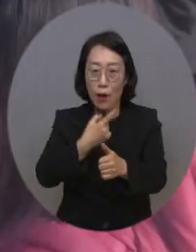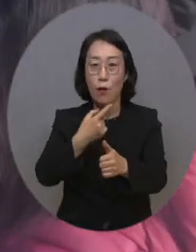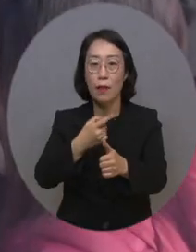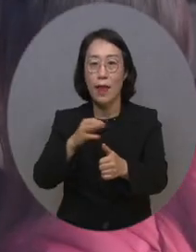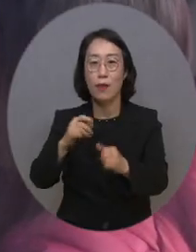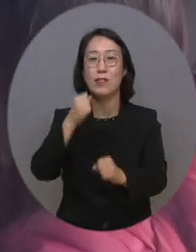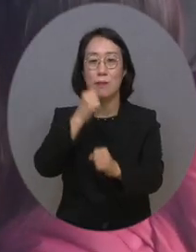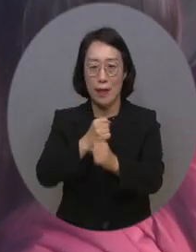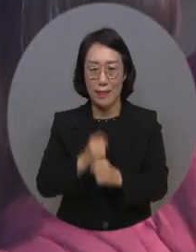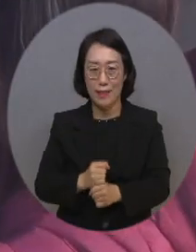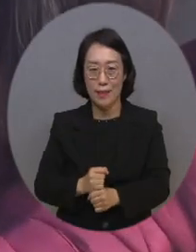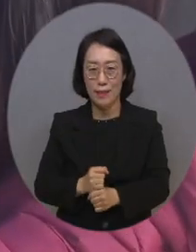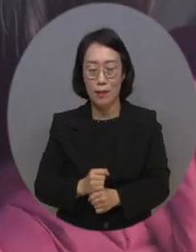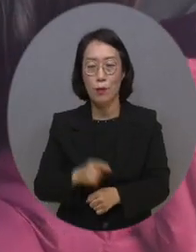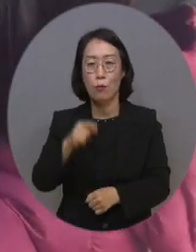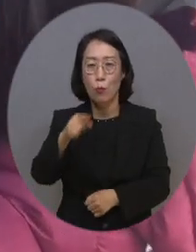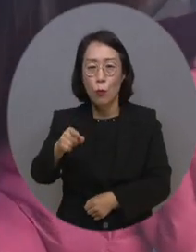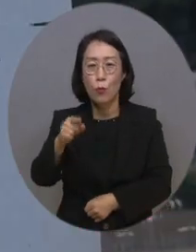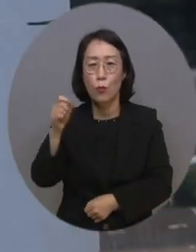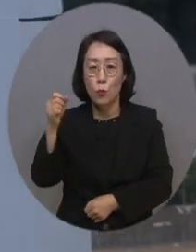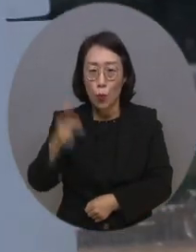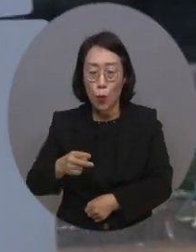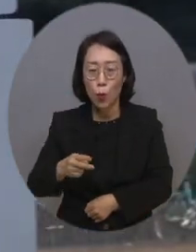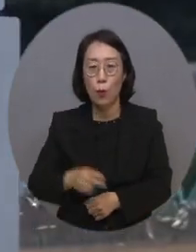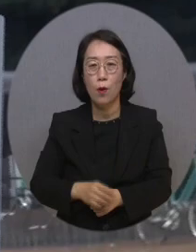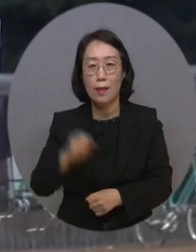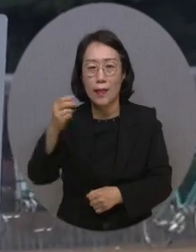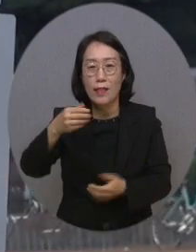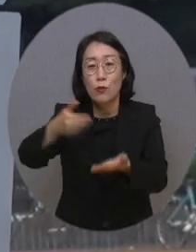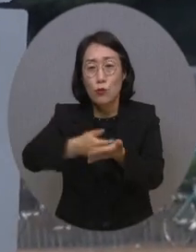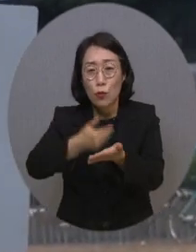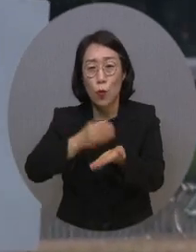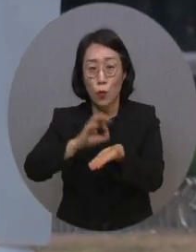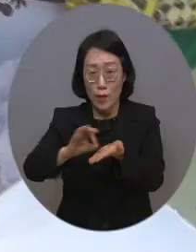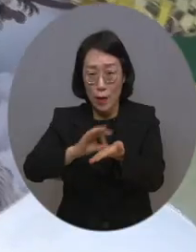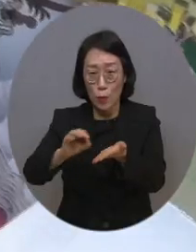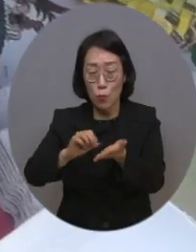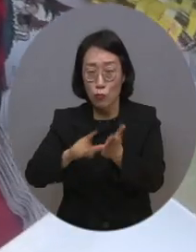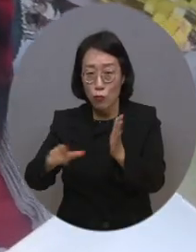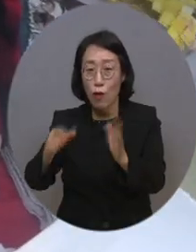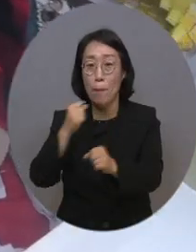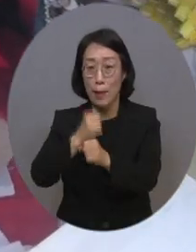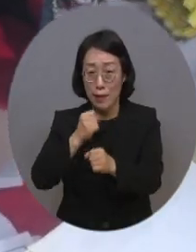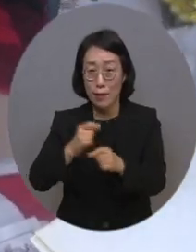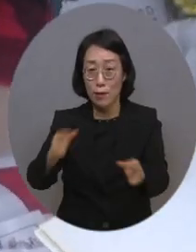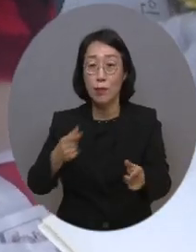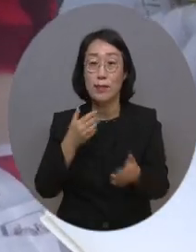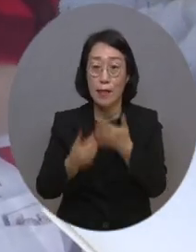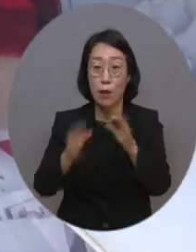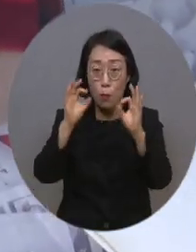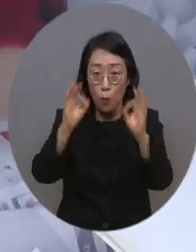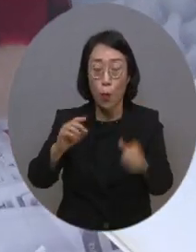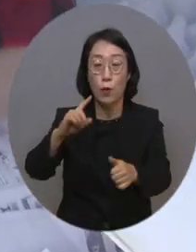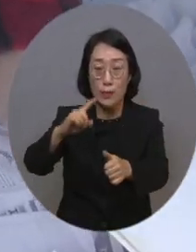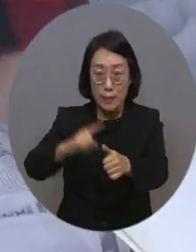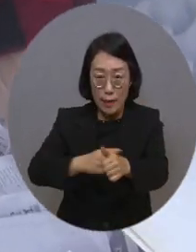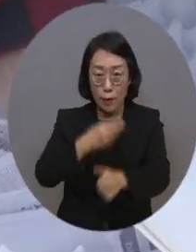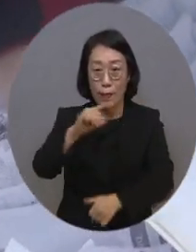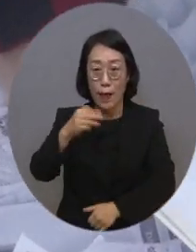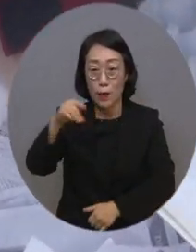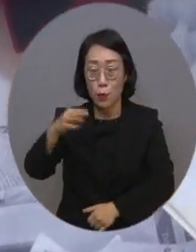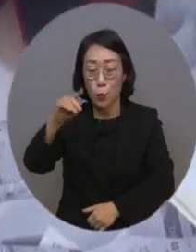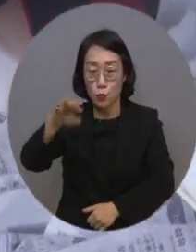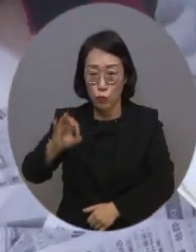만들기를, 제로 웨이스트 부스에서는 재활용으로 생활용품 제작을 체험하며 자연스럽게 탄소